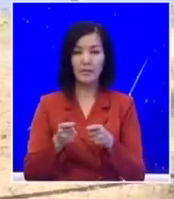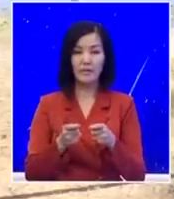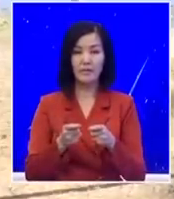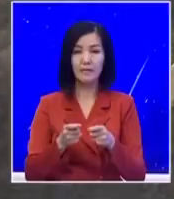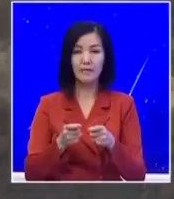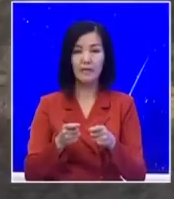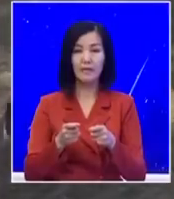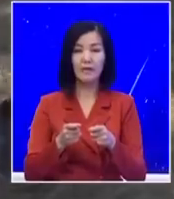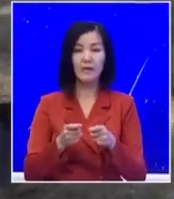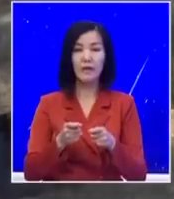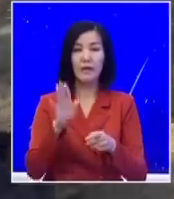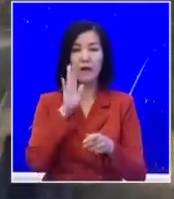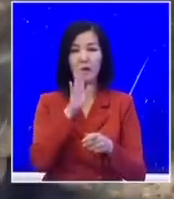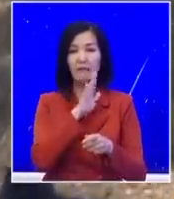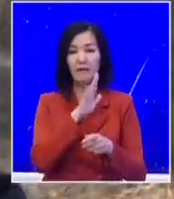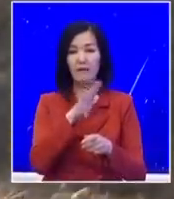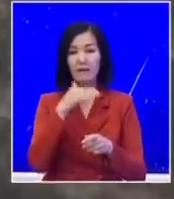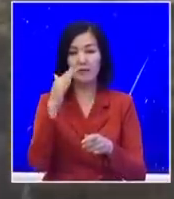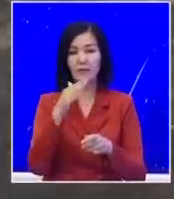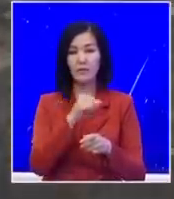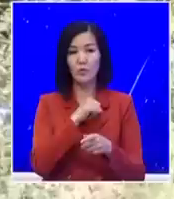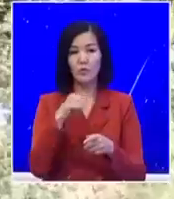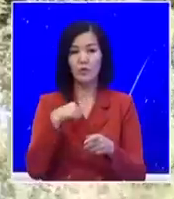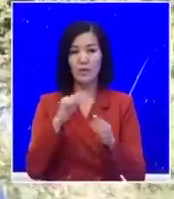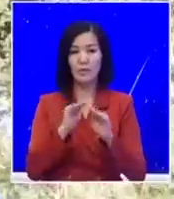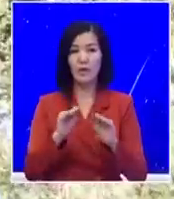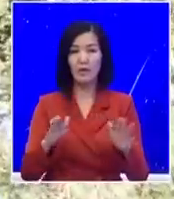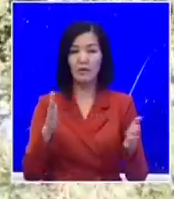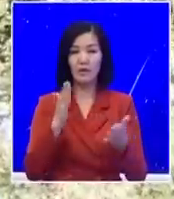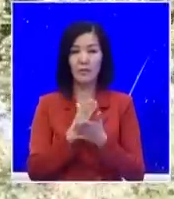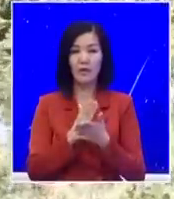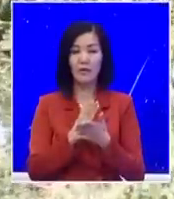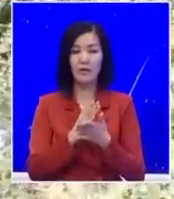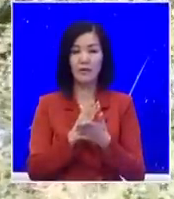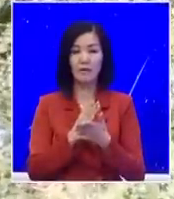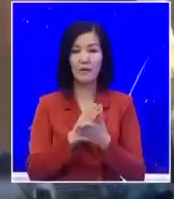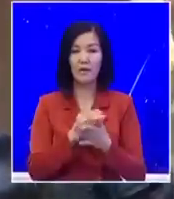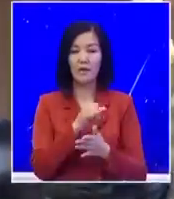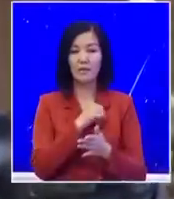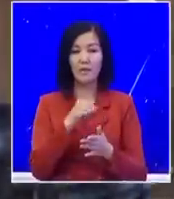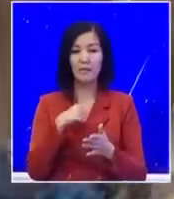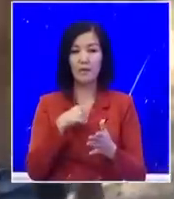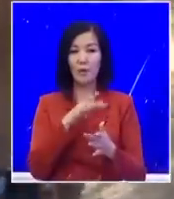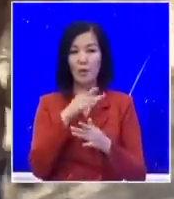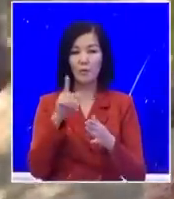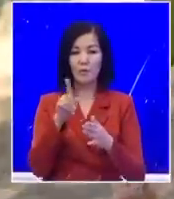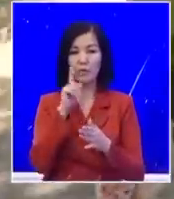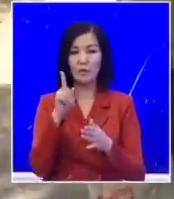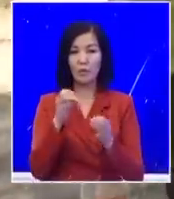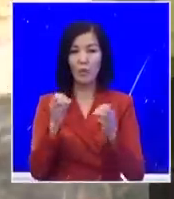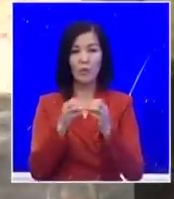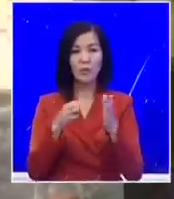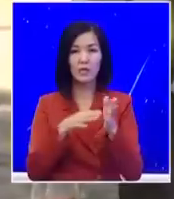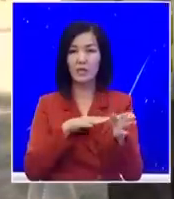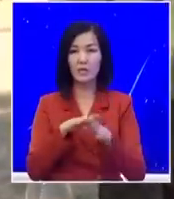бұзушылыққа тартты. Атана қарауынсыз, қадағалауынсыз жүрген балалар да кездесті. Мұнда шомылып асыр салған жасөспірімдердің басым бөлігі кәмелетке